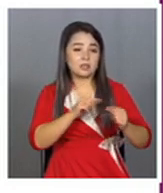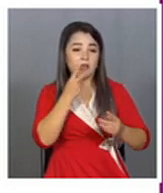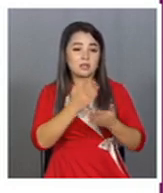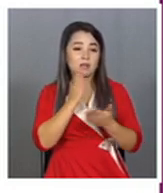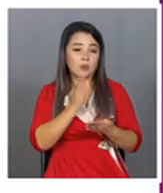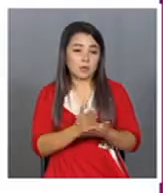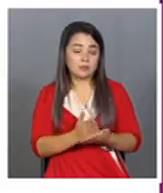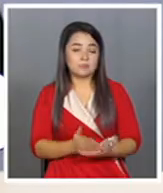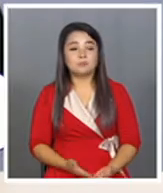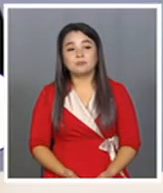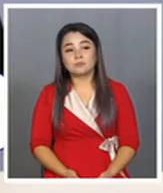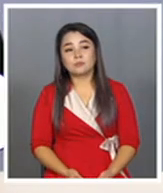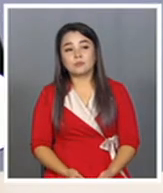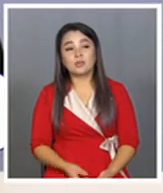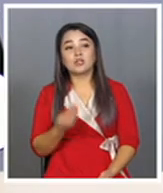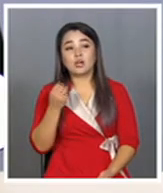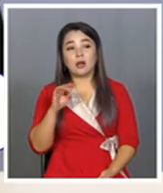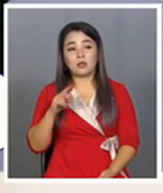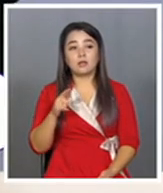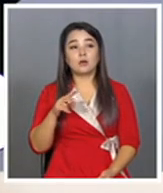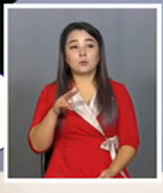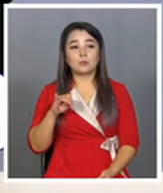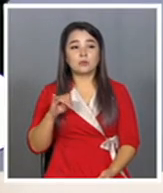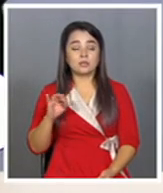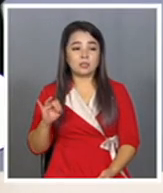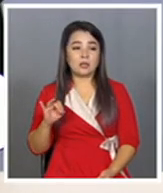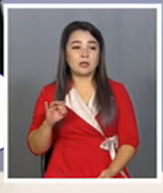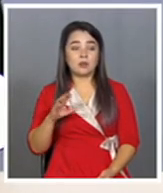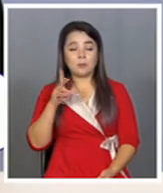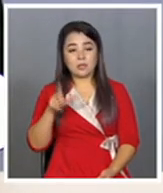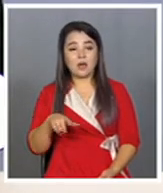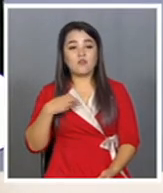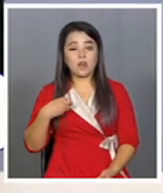екен. Шарль Луи Монтескье француз ағартушысы.